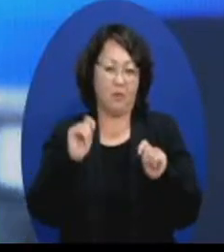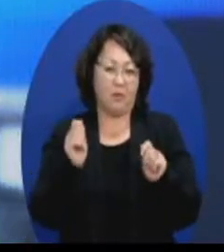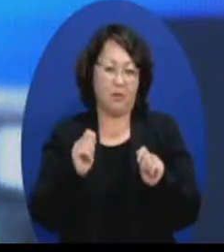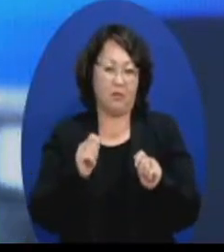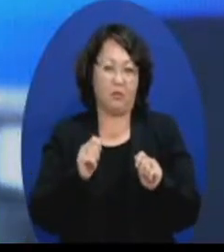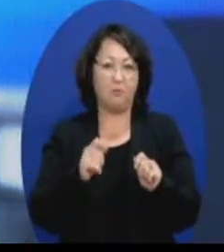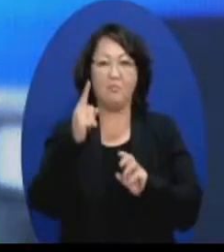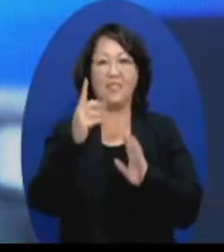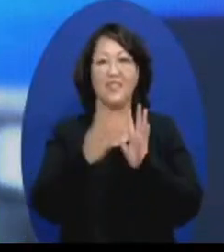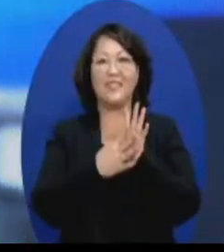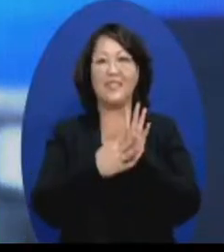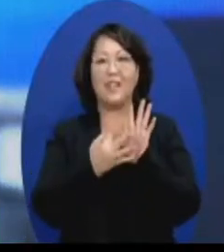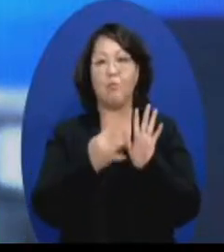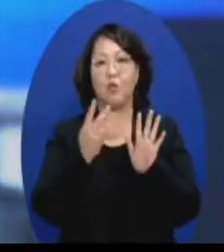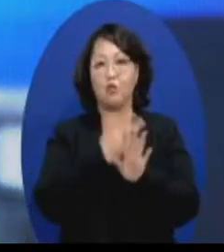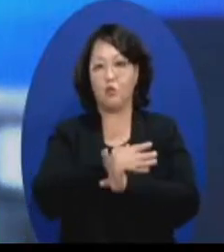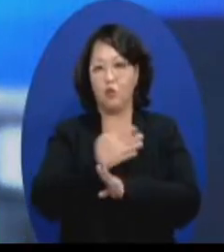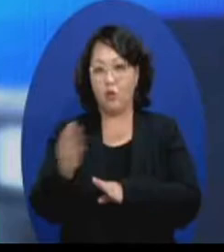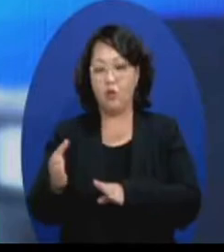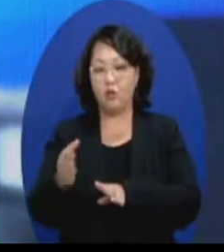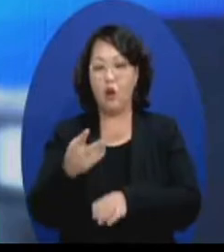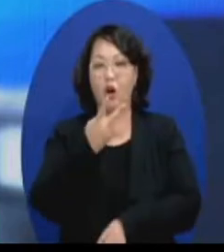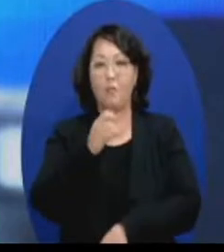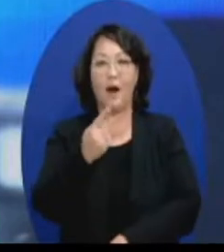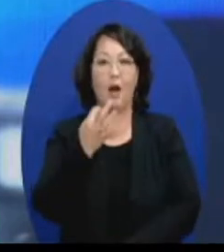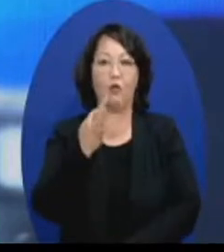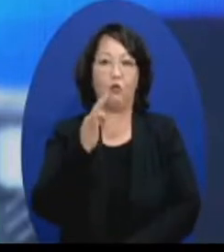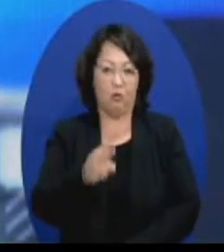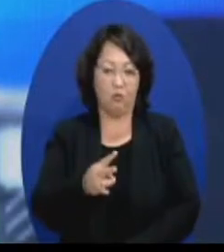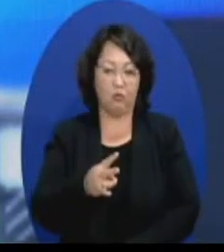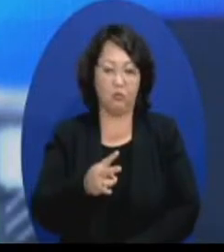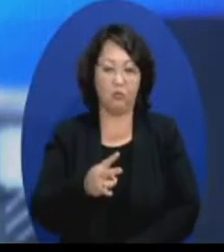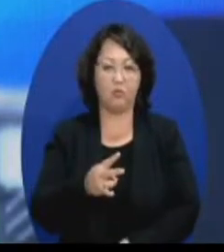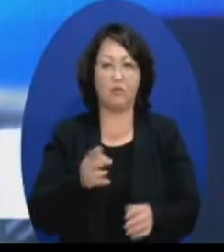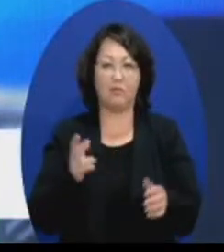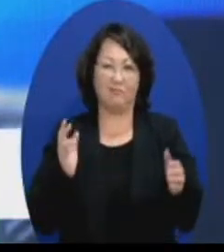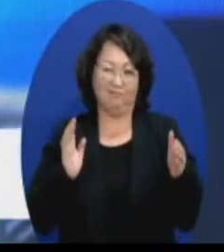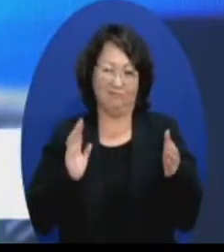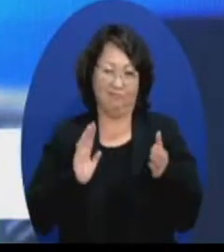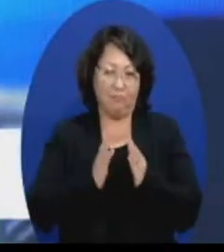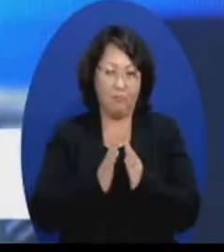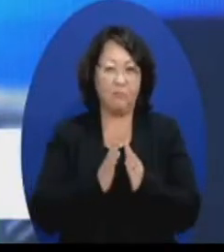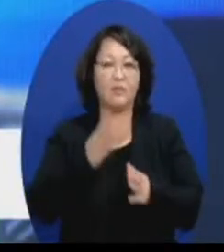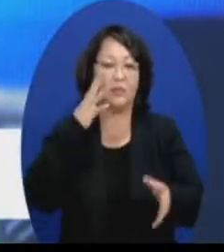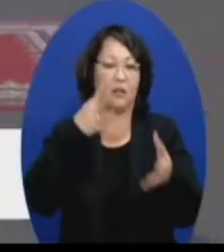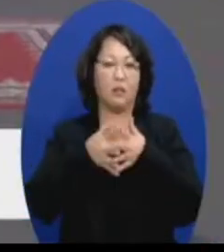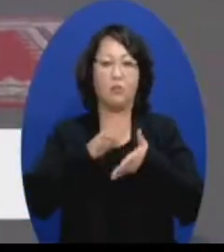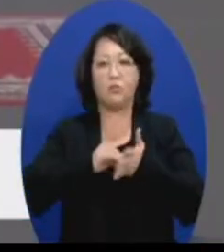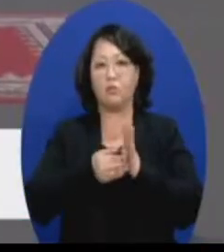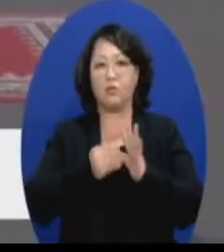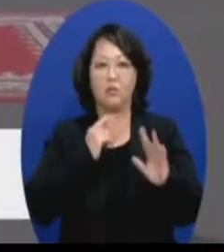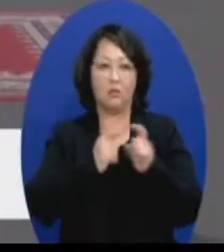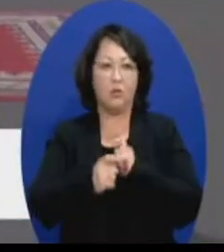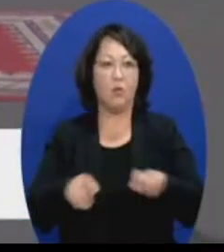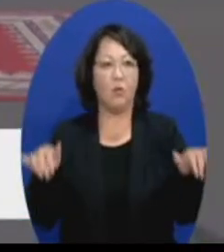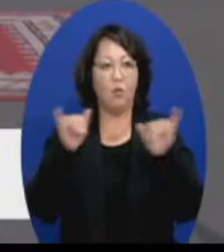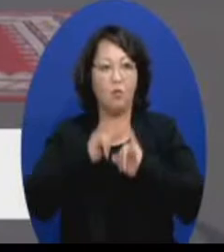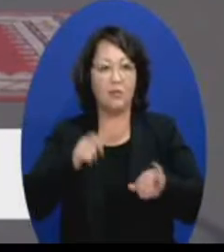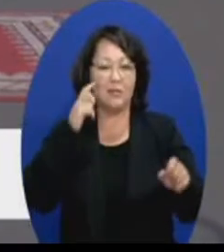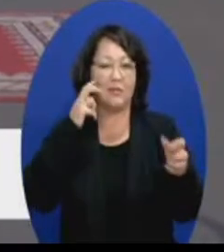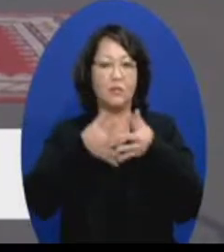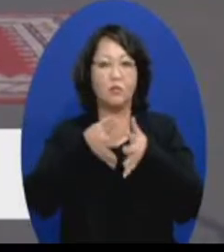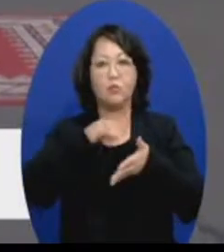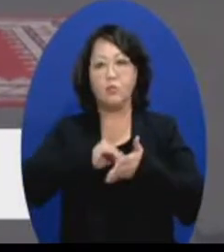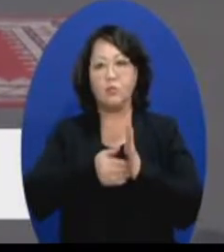хооронд 1998 оноос иж бүрэн түншлэлийн 2010 оноос стратегийн түншлэлийн харилцааг одоо хөгжүүлж байгаа. Хоёр улсын стратегийн